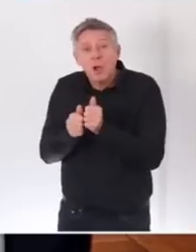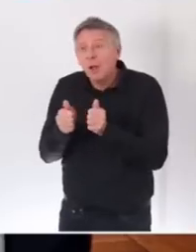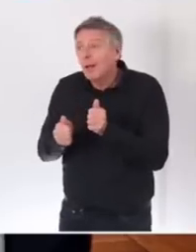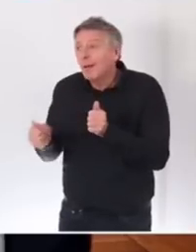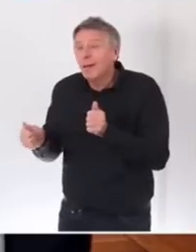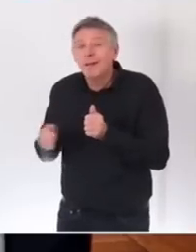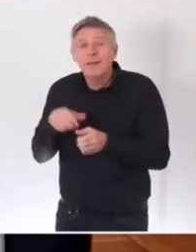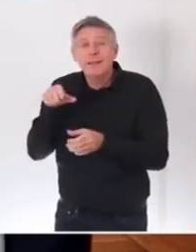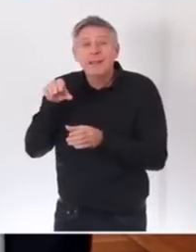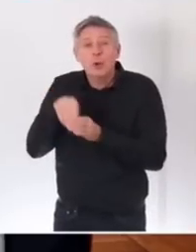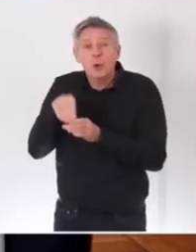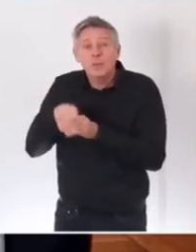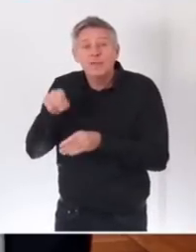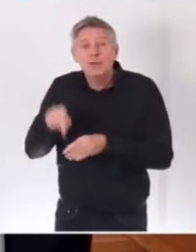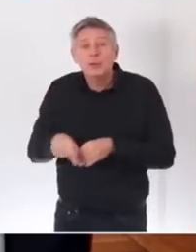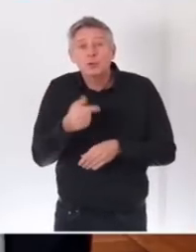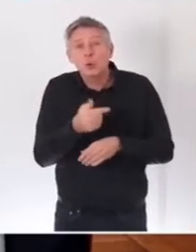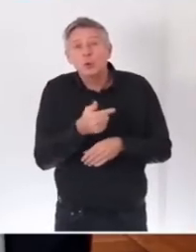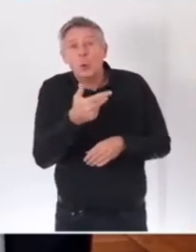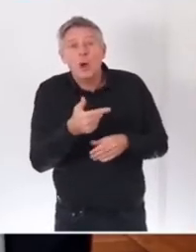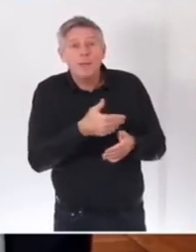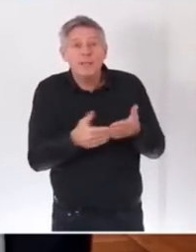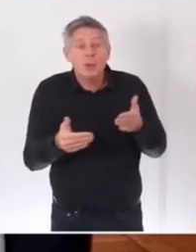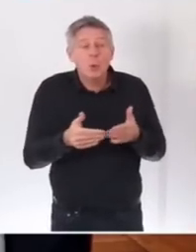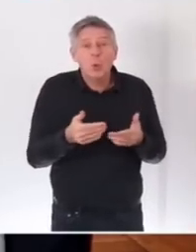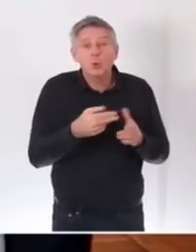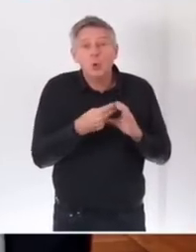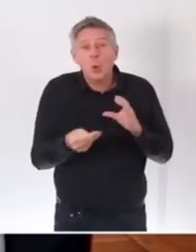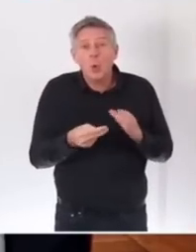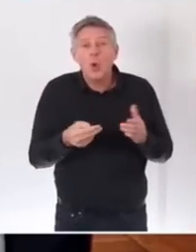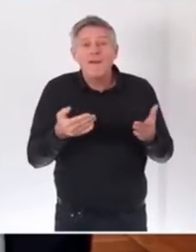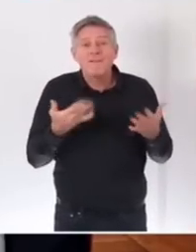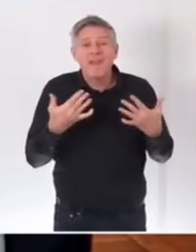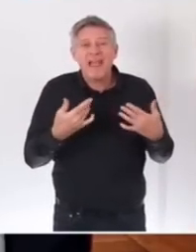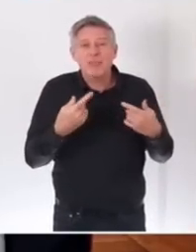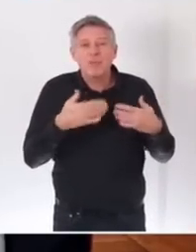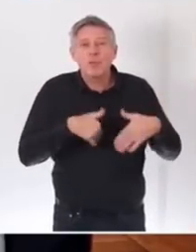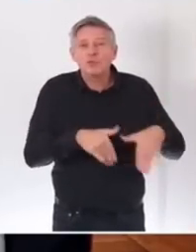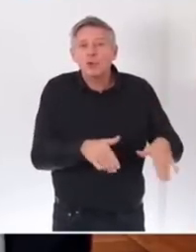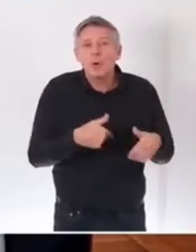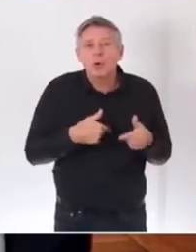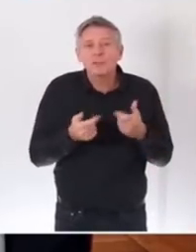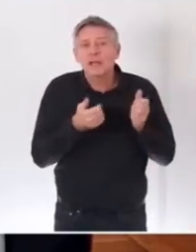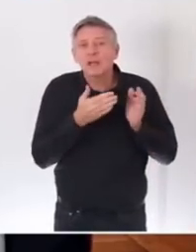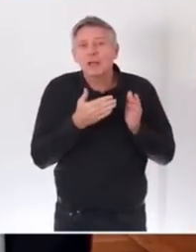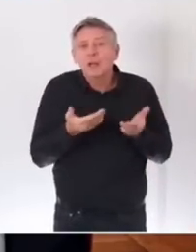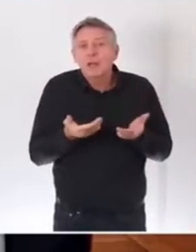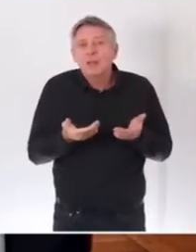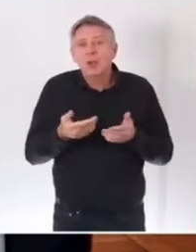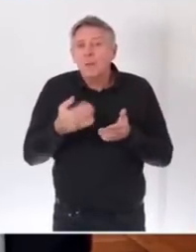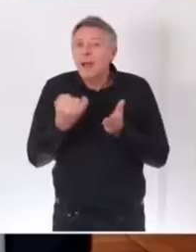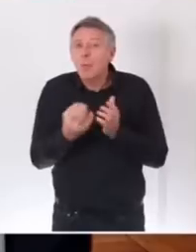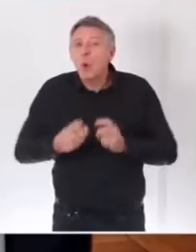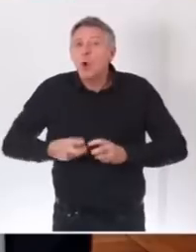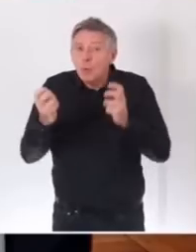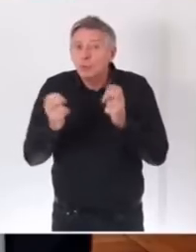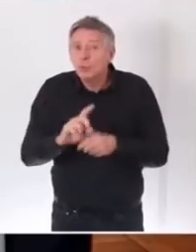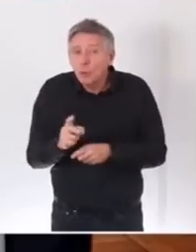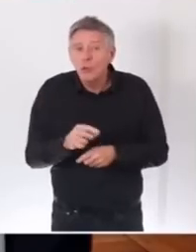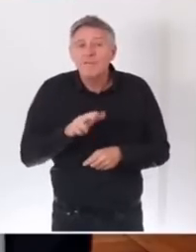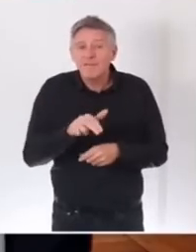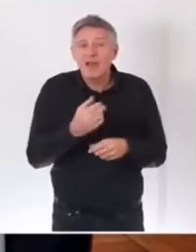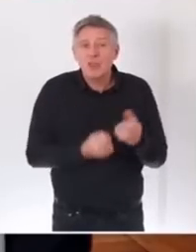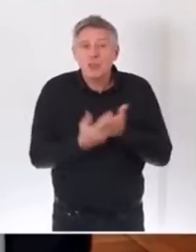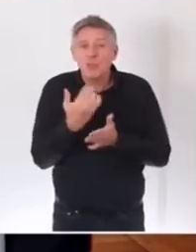économies. Vous allez chercher 2-3 millions d'euros sur les frais de fonctionnement. Il y a longtemps que vous le demande. Alors vous dites, on ne va pas augmenter les impôts. Non, pire, vous allez en créer des nouveaux. C'est ça qui